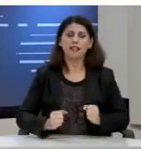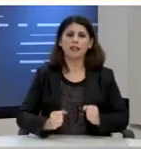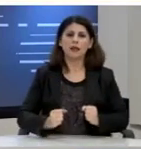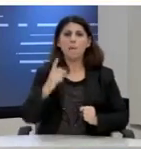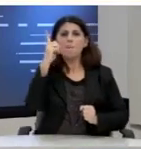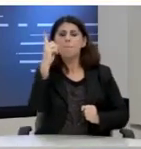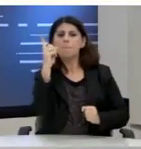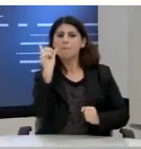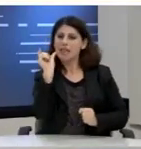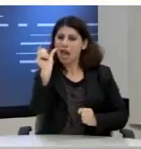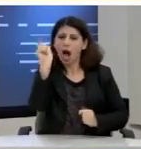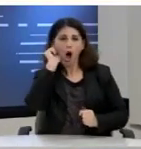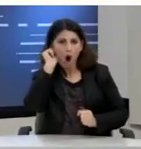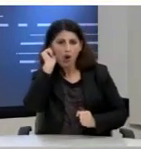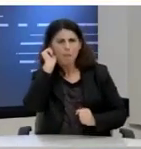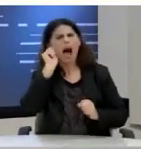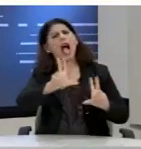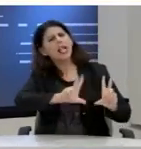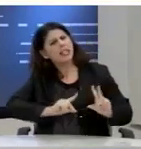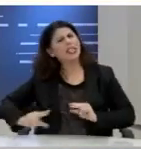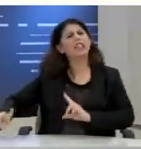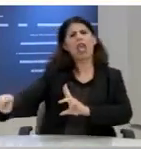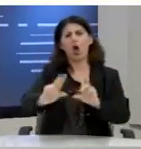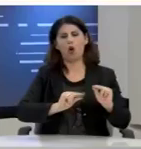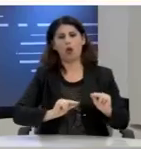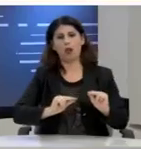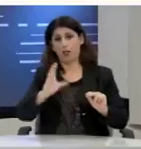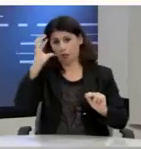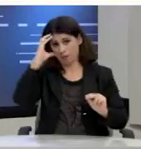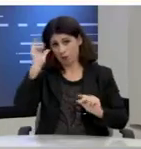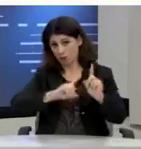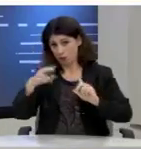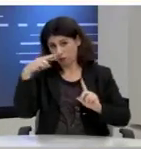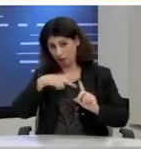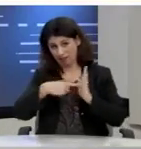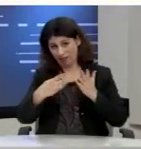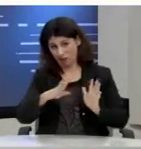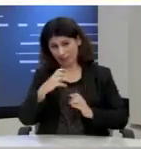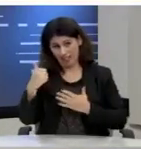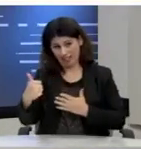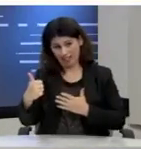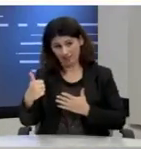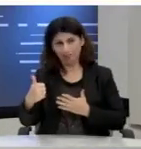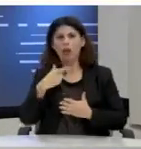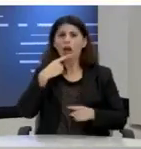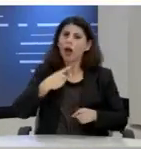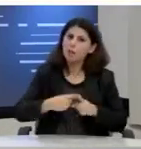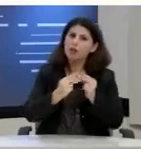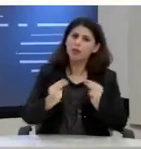Omnes. Θα σημειωθεί ο καθένας τι ήταν το 1996. Φύγαμε από τη λεγόμενη απλή λύση, που ήταν η